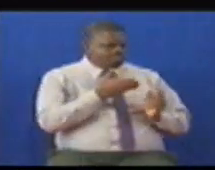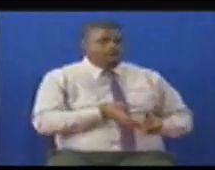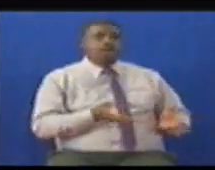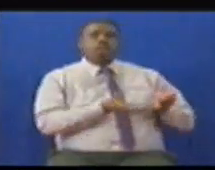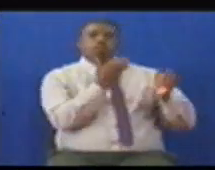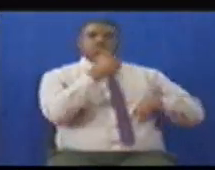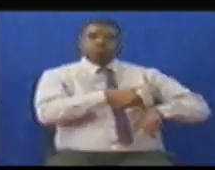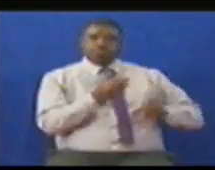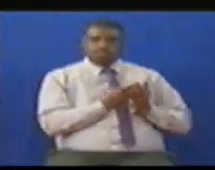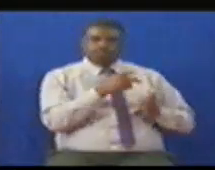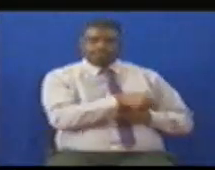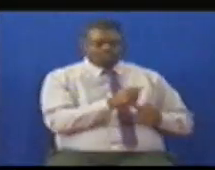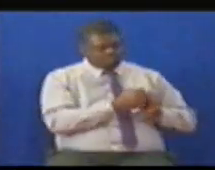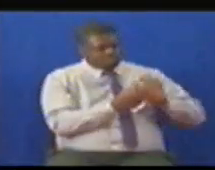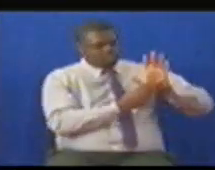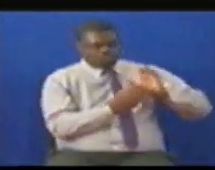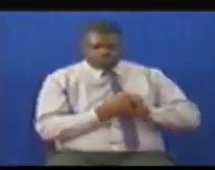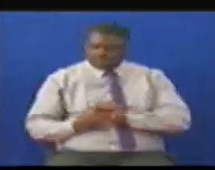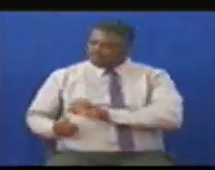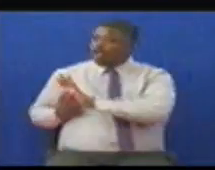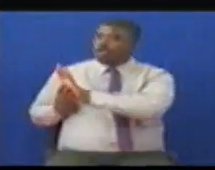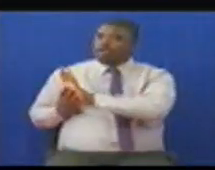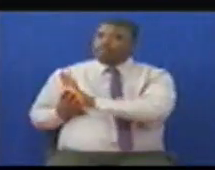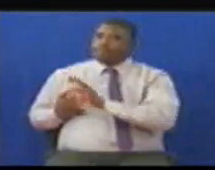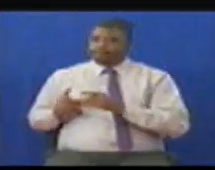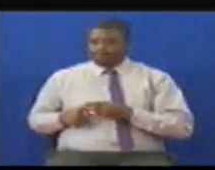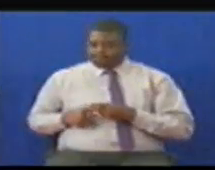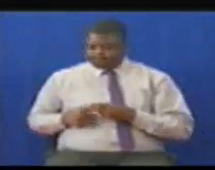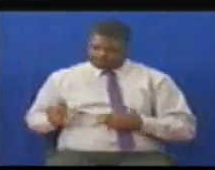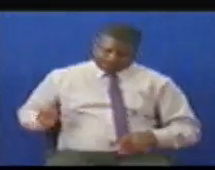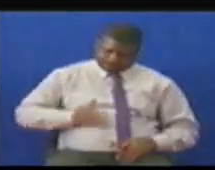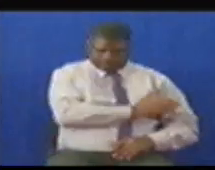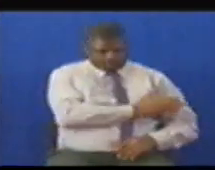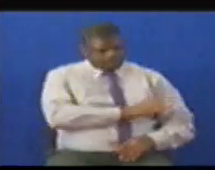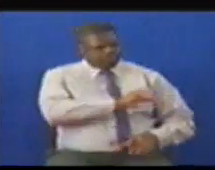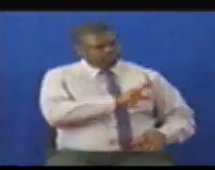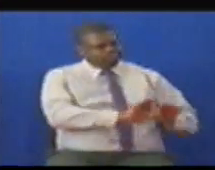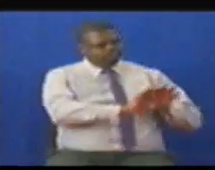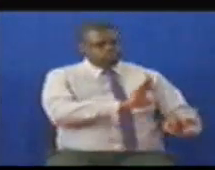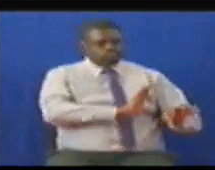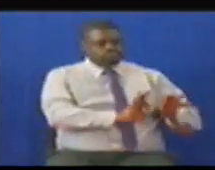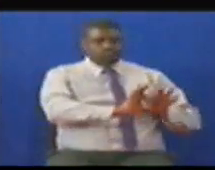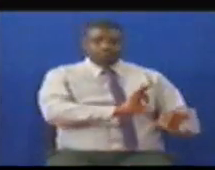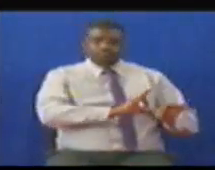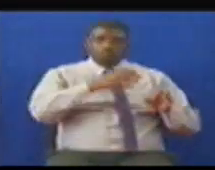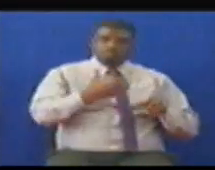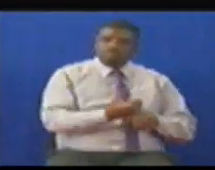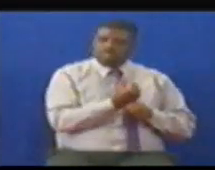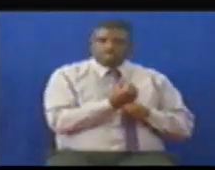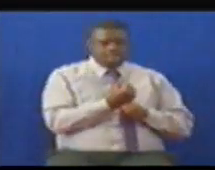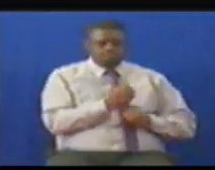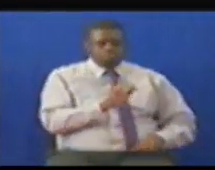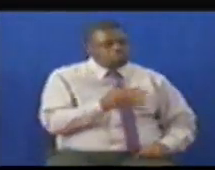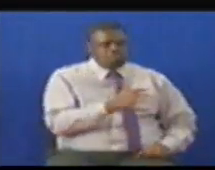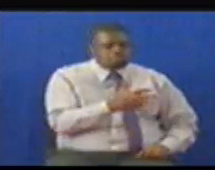mwaka wa fedha 18-19. Aidha, uchambuzi wa jumla umebaini kwamba mwenendo wa upatikanaji wa fedha haukuwa mzuri, kwani